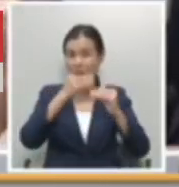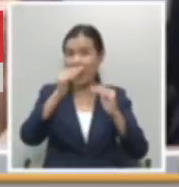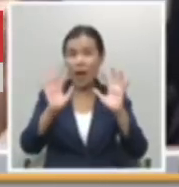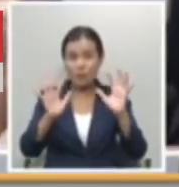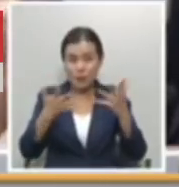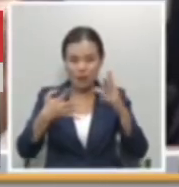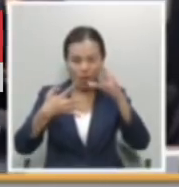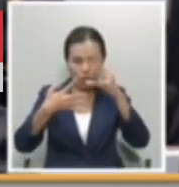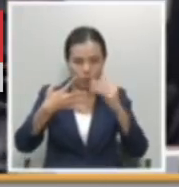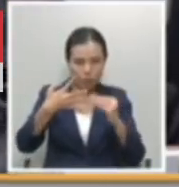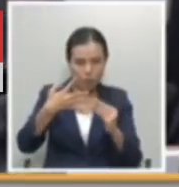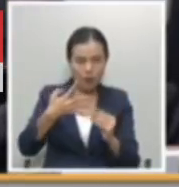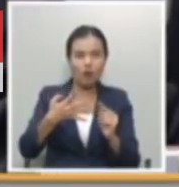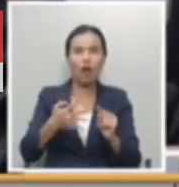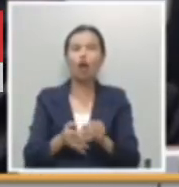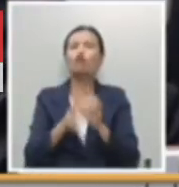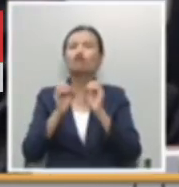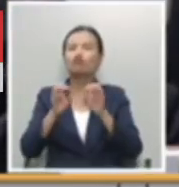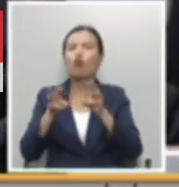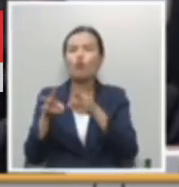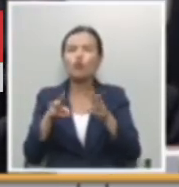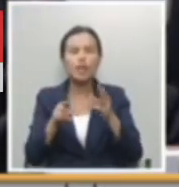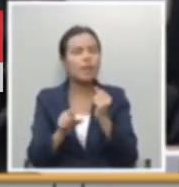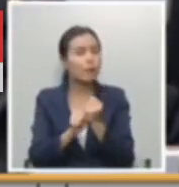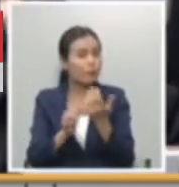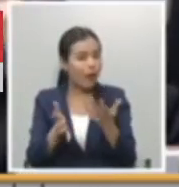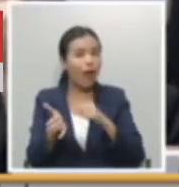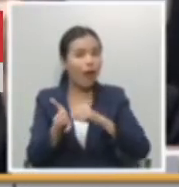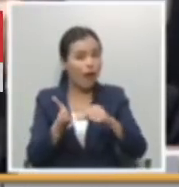ะครับผมอยากจะสอนมวยท่านว่าต้องทำยังไง